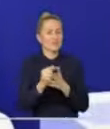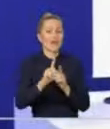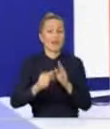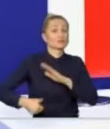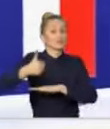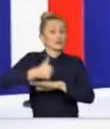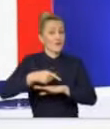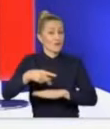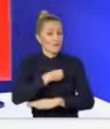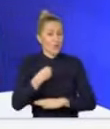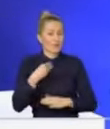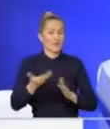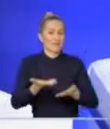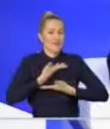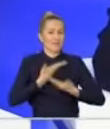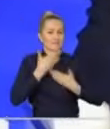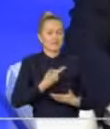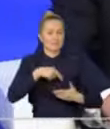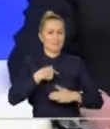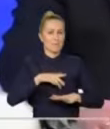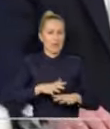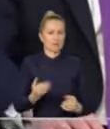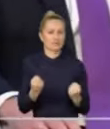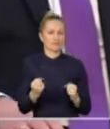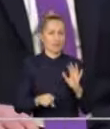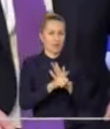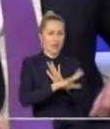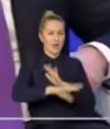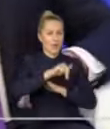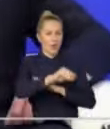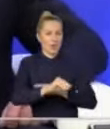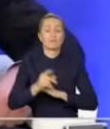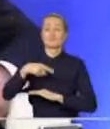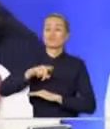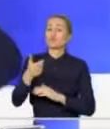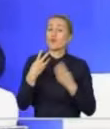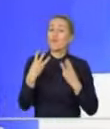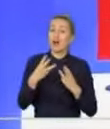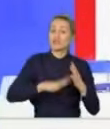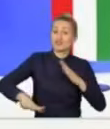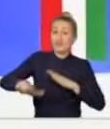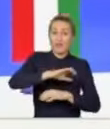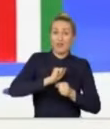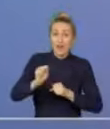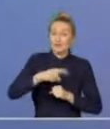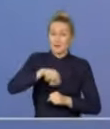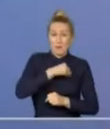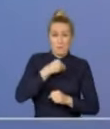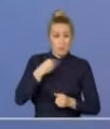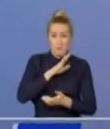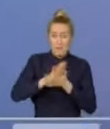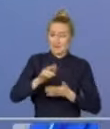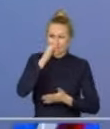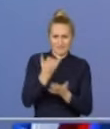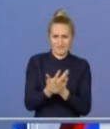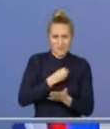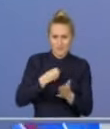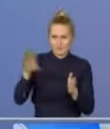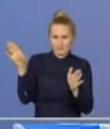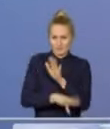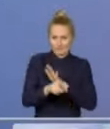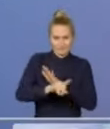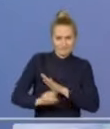Polski daje nam silną pozycję w Unii. Nic co ważnego dzieje się w tym regionie nie może dziać się bez Polski. Nic o nas bez nas w regionie. Więc Polska